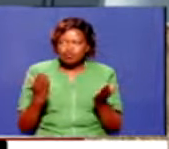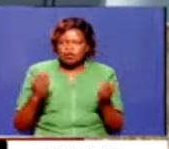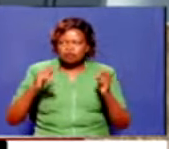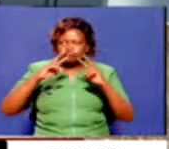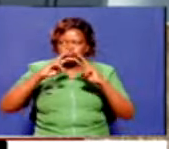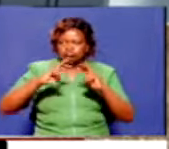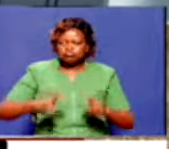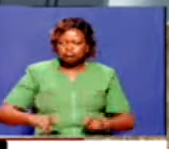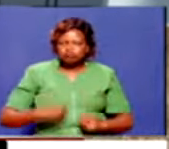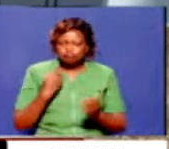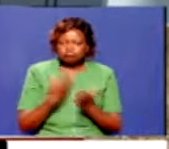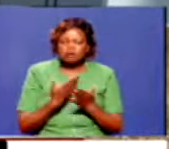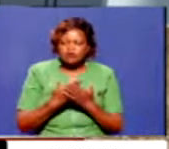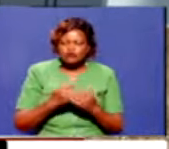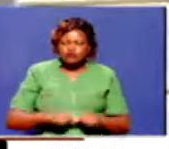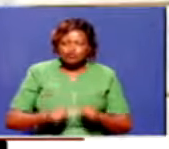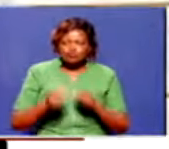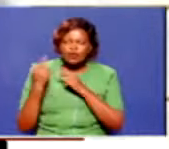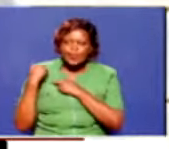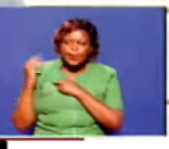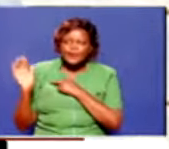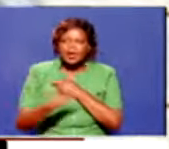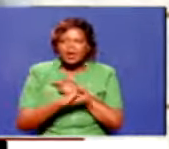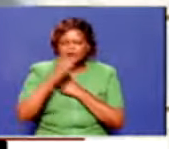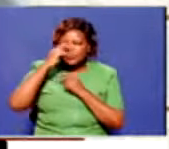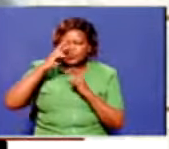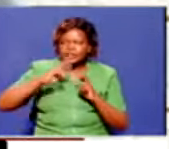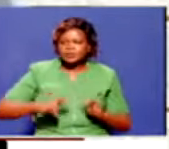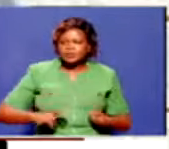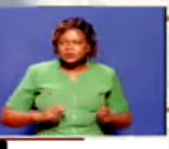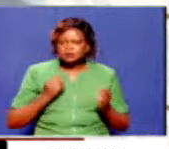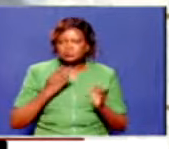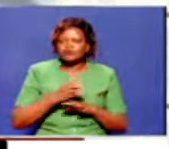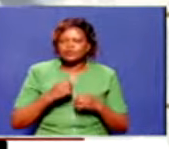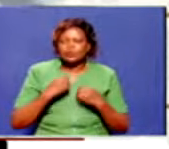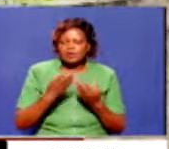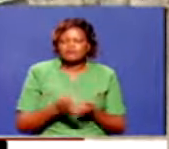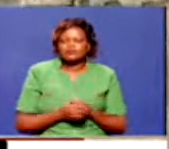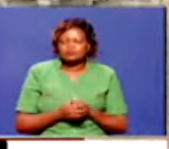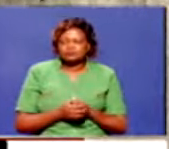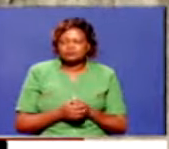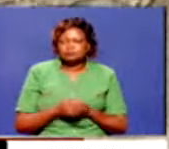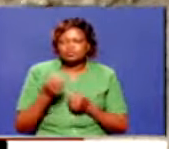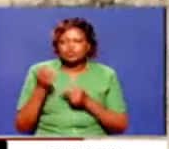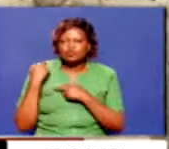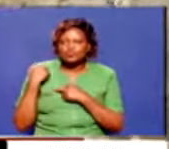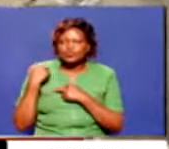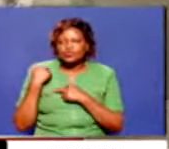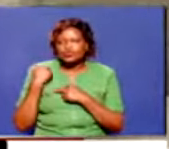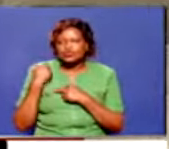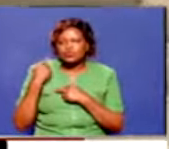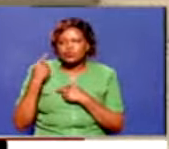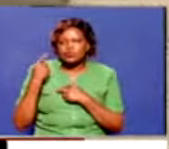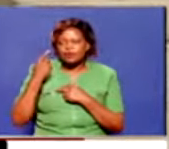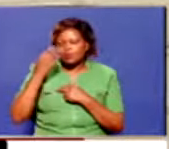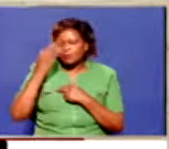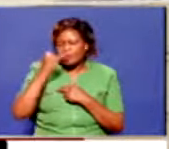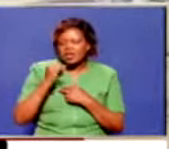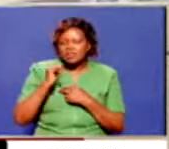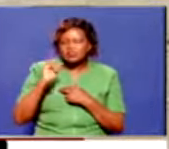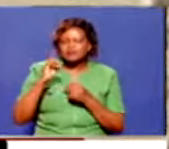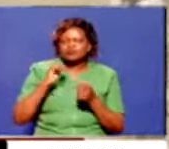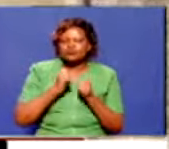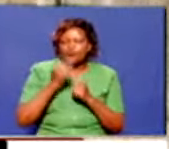walifika kuendeleza na majukumu yao ya ukaguzi baada ya kupewa kipaumbele na wizara ya michezo kutokana na madai ya ubadhirifu wa mali